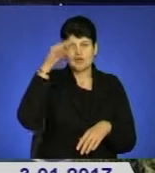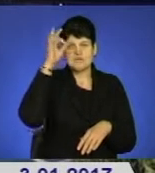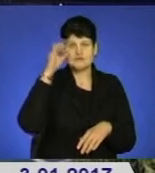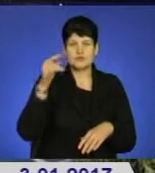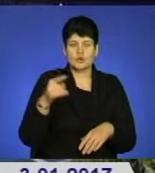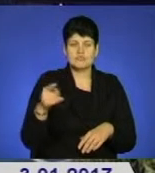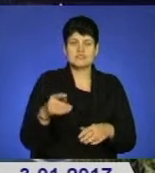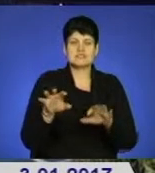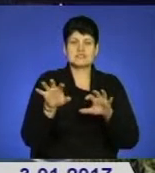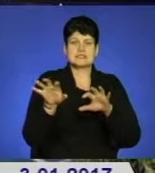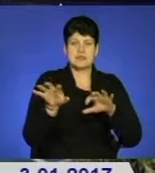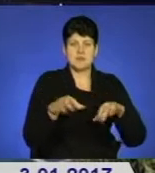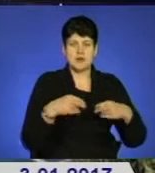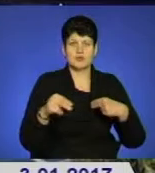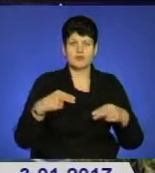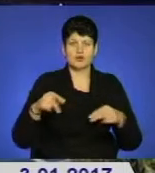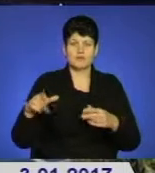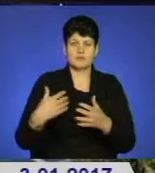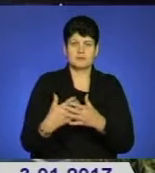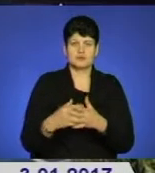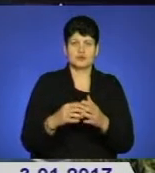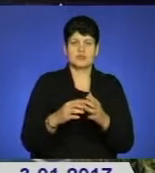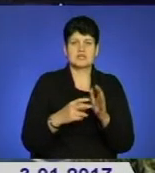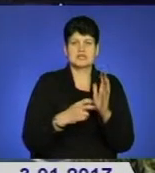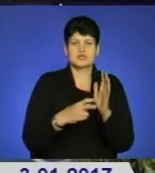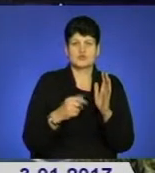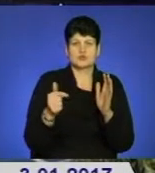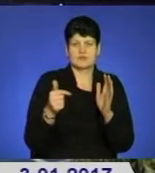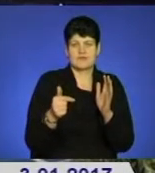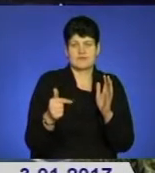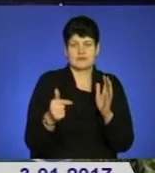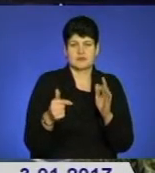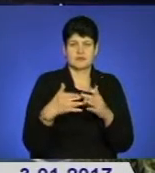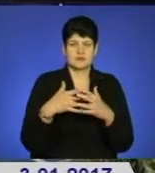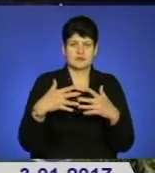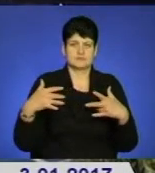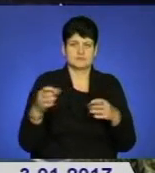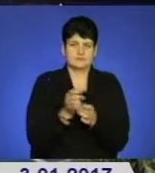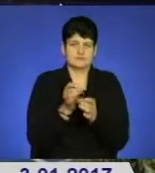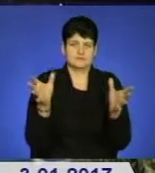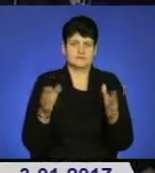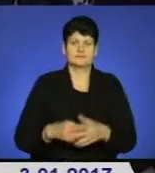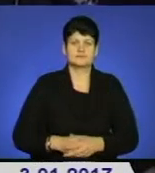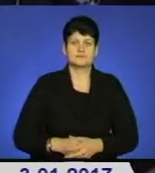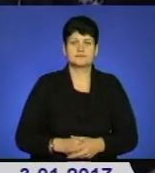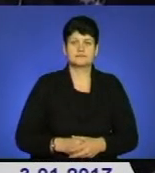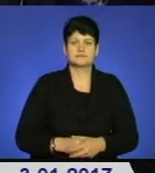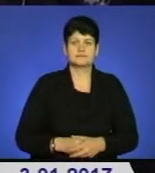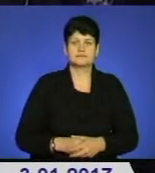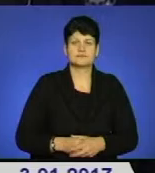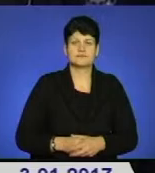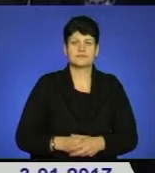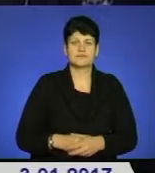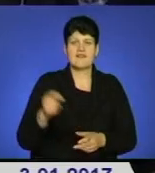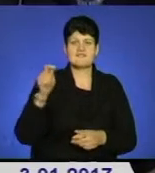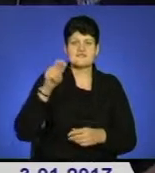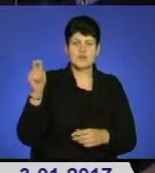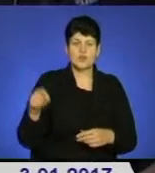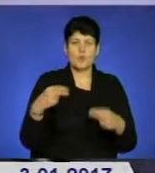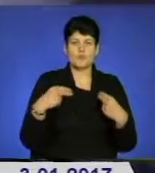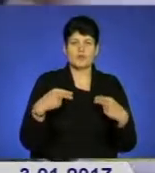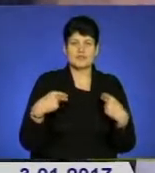торговців піротехнічних засобів на суму близько 700 гривень. Подробиці у сюжеті правоохоронців. Війну продавцям